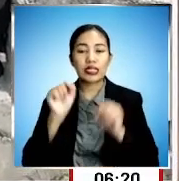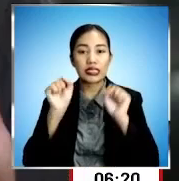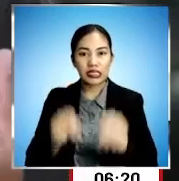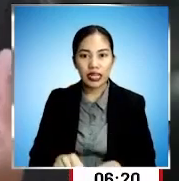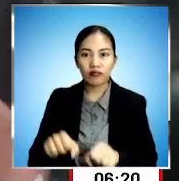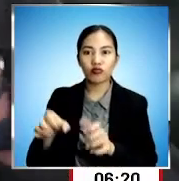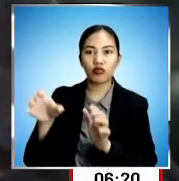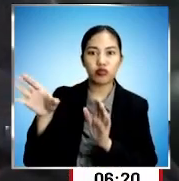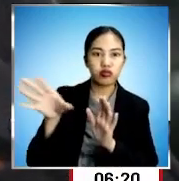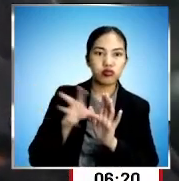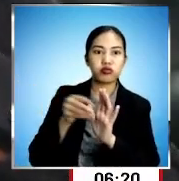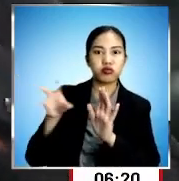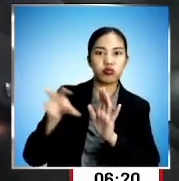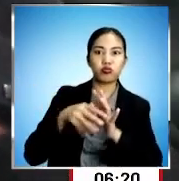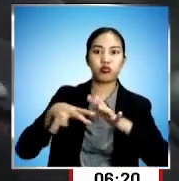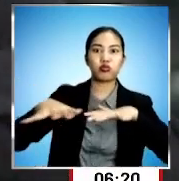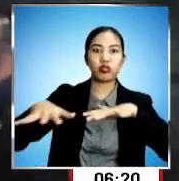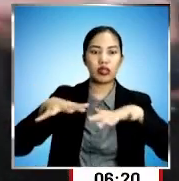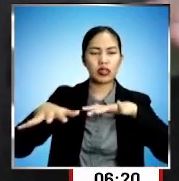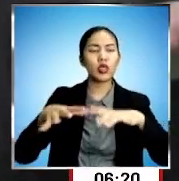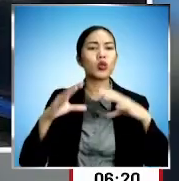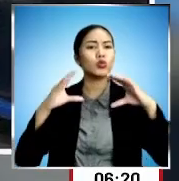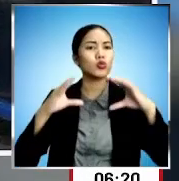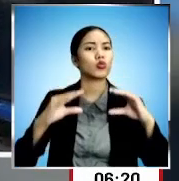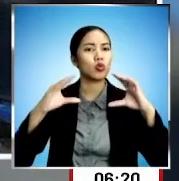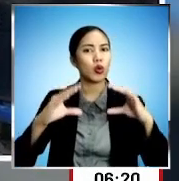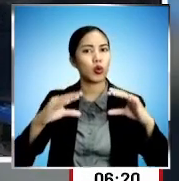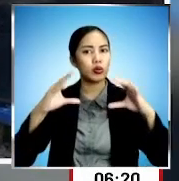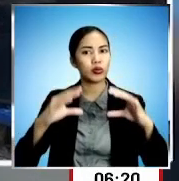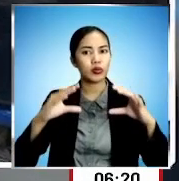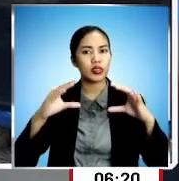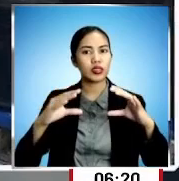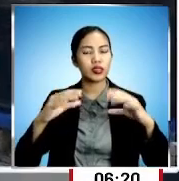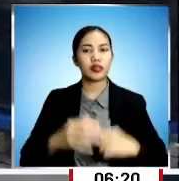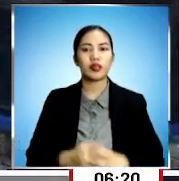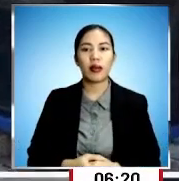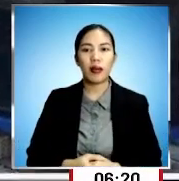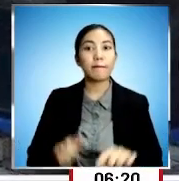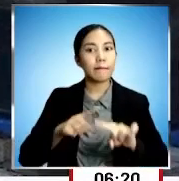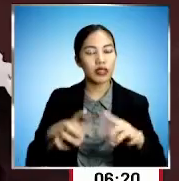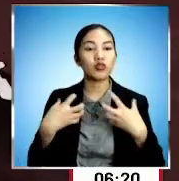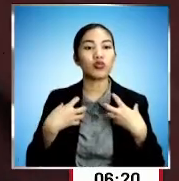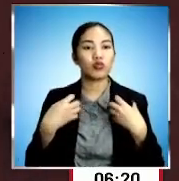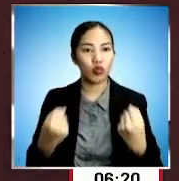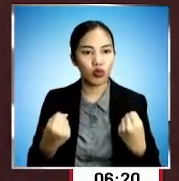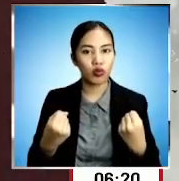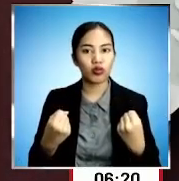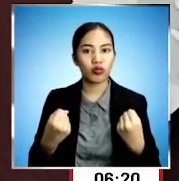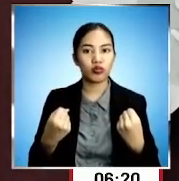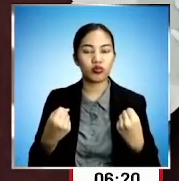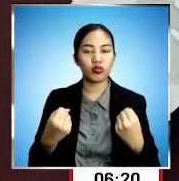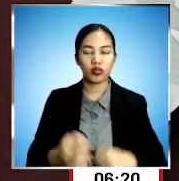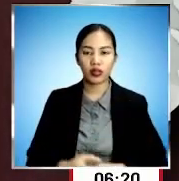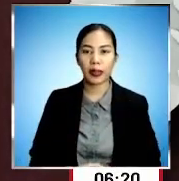to, masyado siyang malambot pagka shear off mo, pero masyado siya matibay pagka kinompress mo vertically. Dapat alam mo